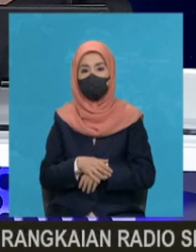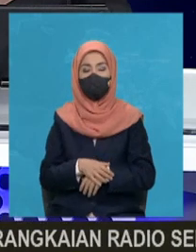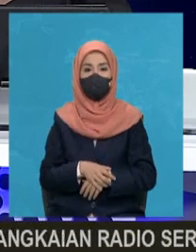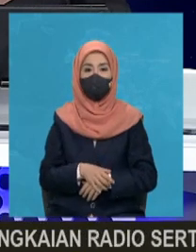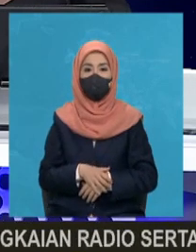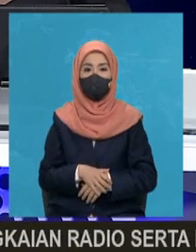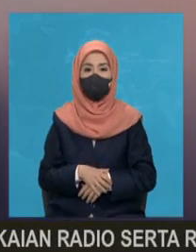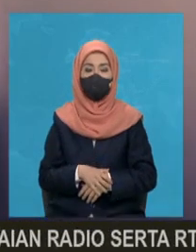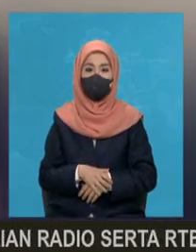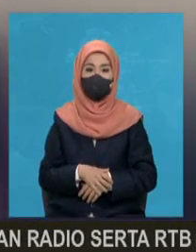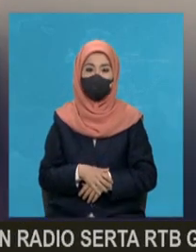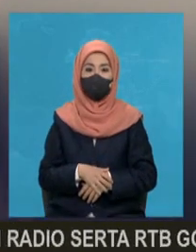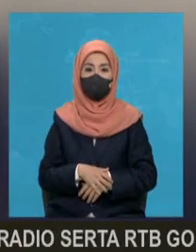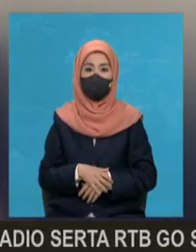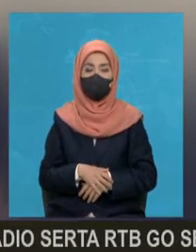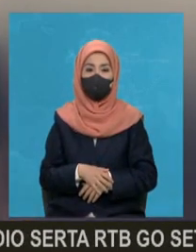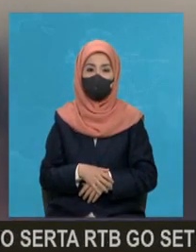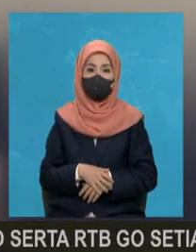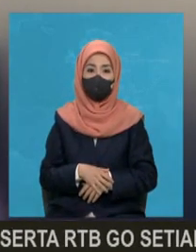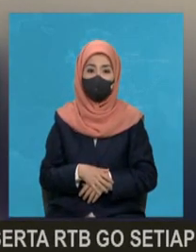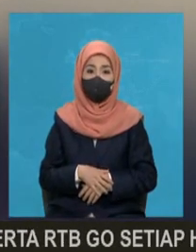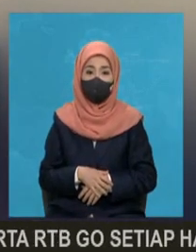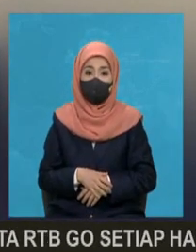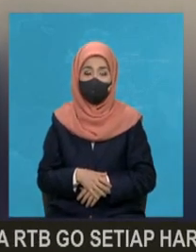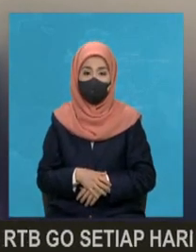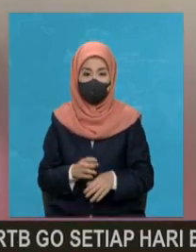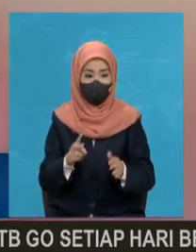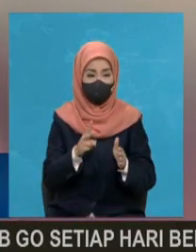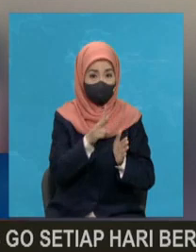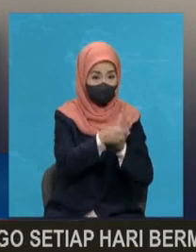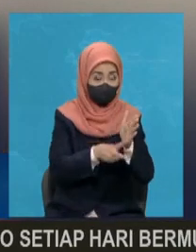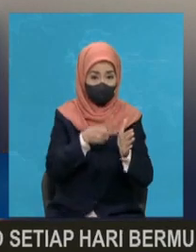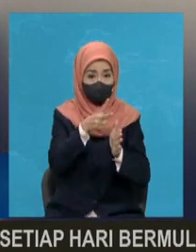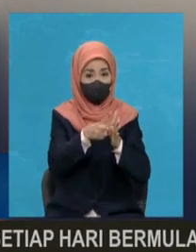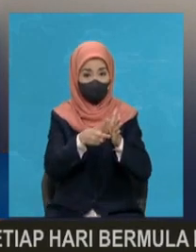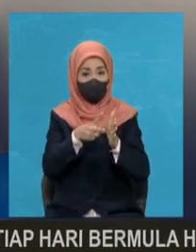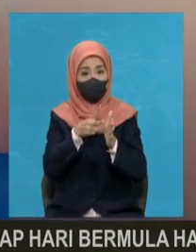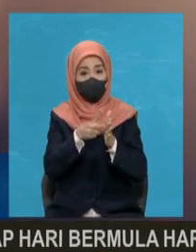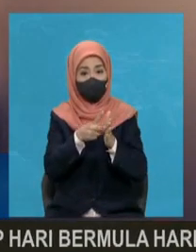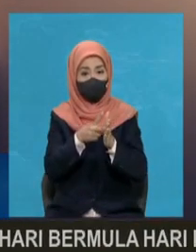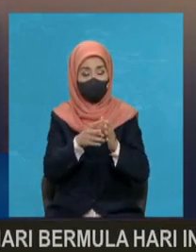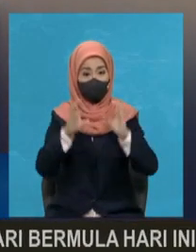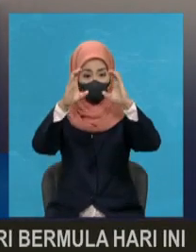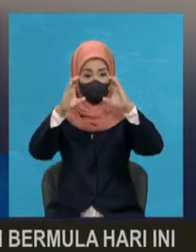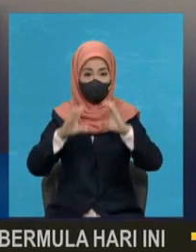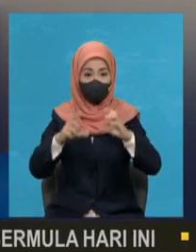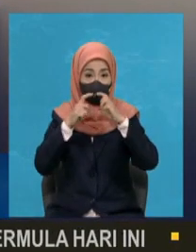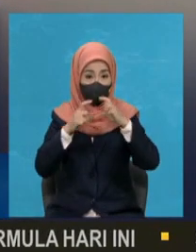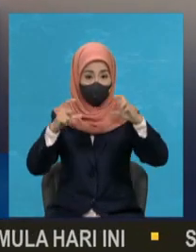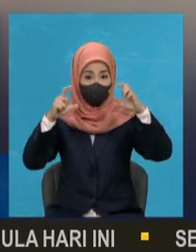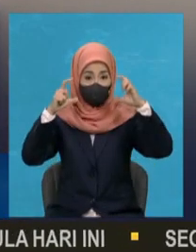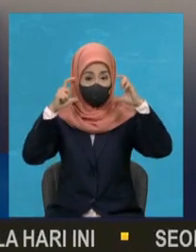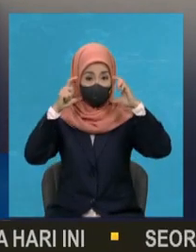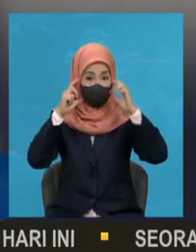detil save sex tape screen video panduan ringkas pemakaian sungkup muka berganda atau